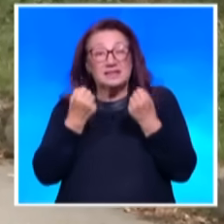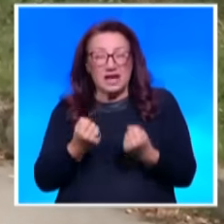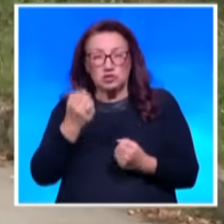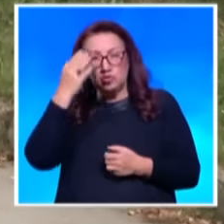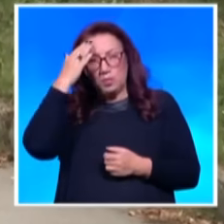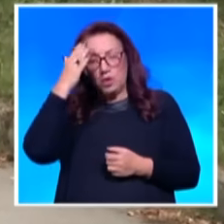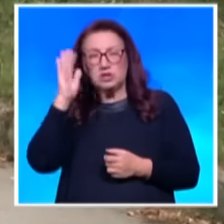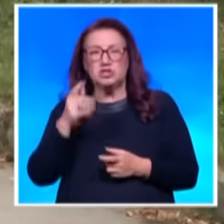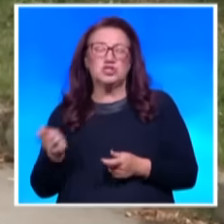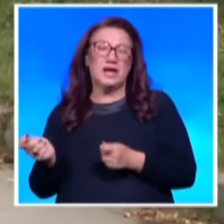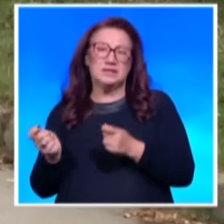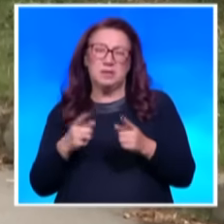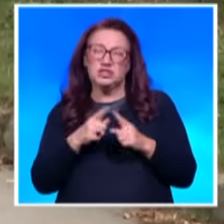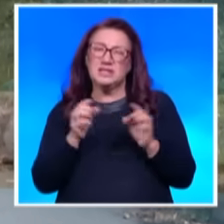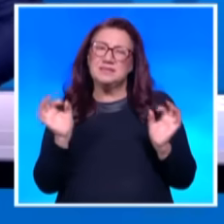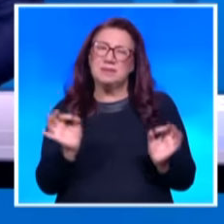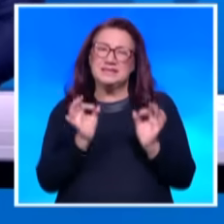специализираната педиатрична клиника.